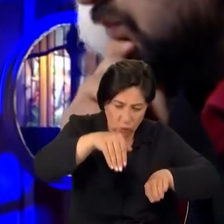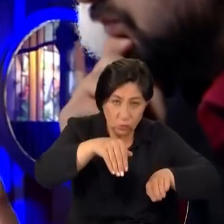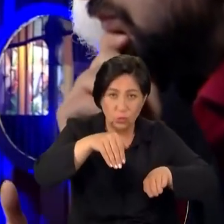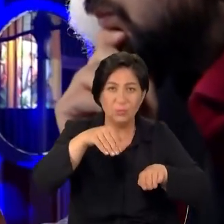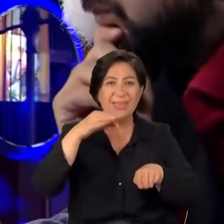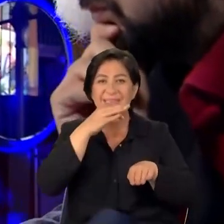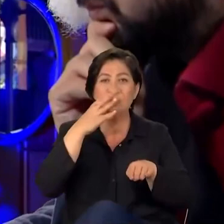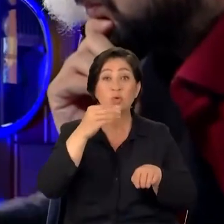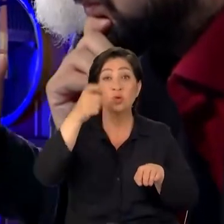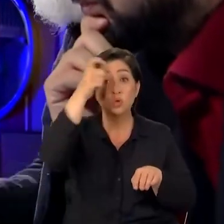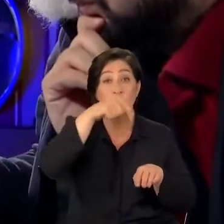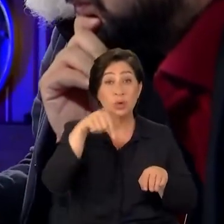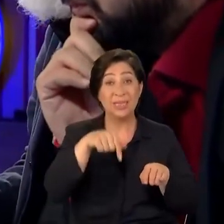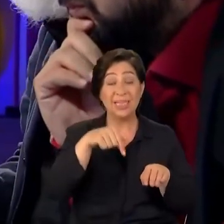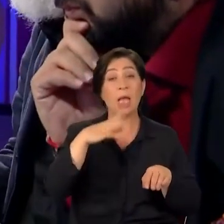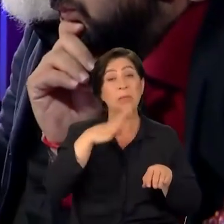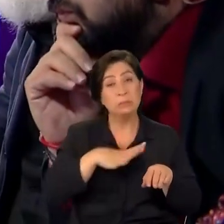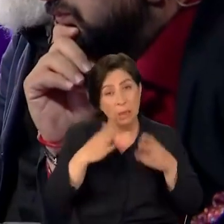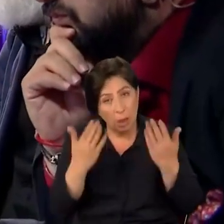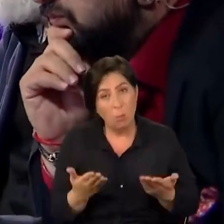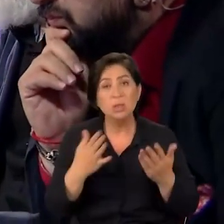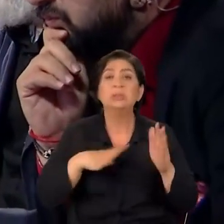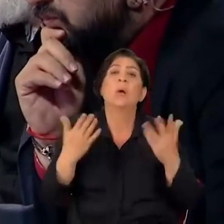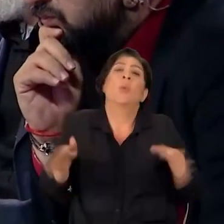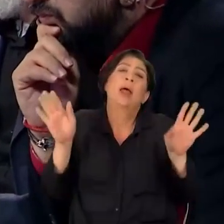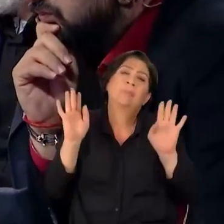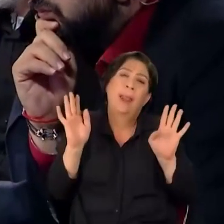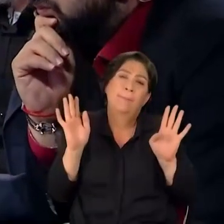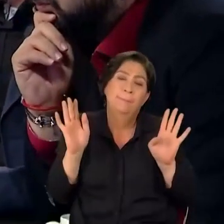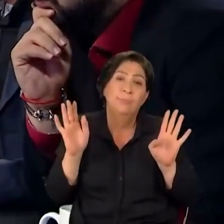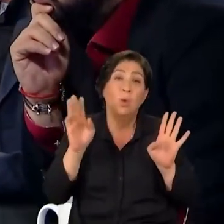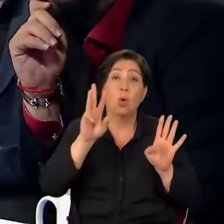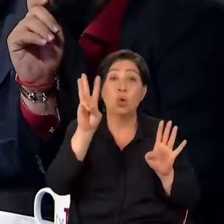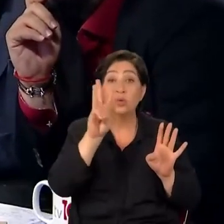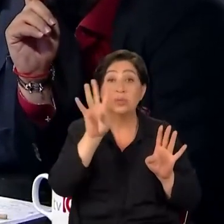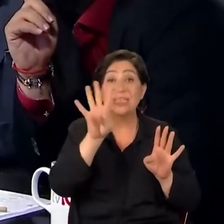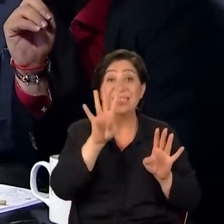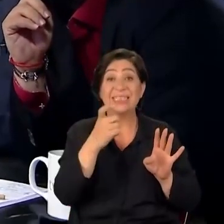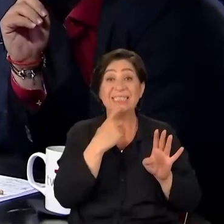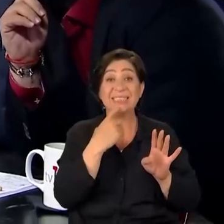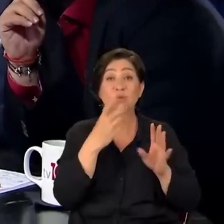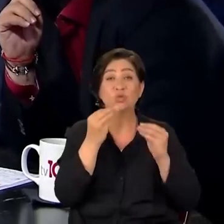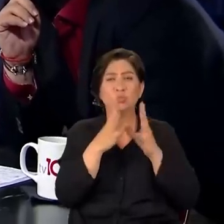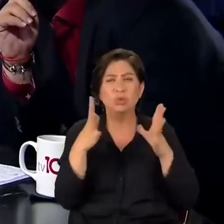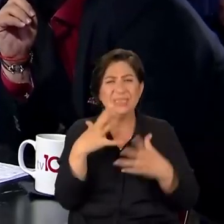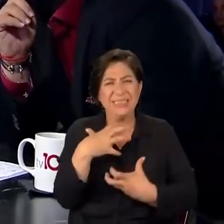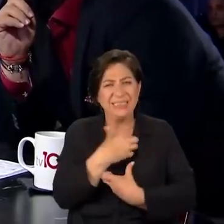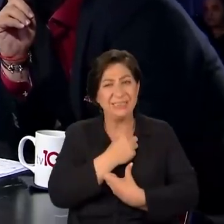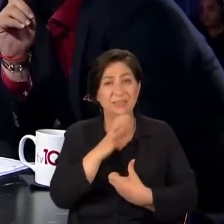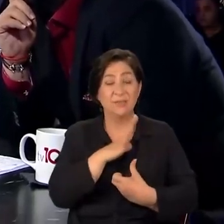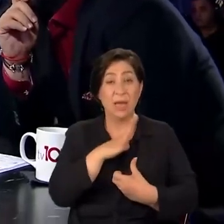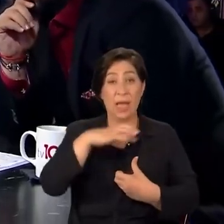düşme dönemi olur. Türkiye'de ister kabul edelim ister etmeyelim 30-40 yıldır bir ciddi bir